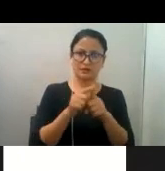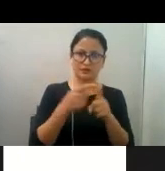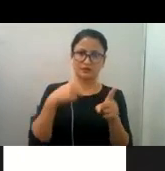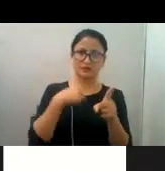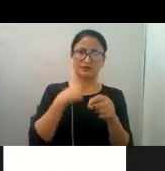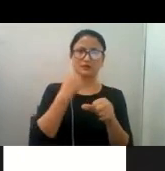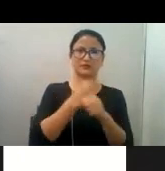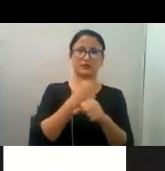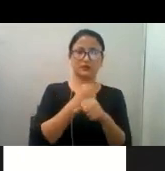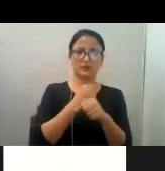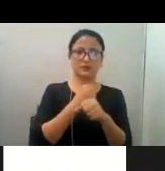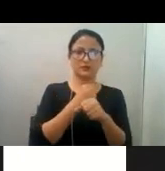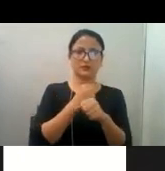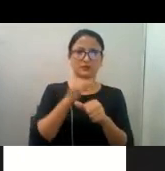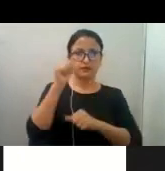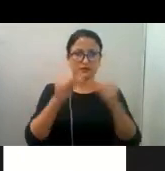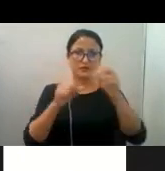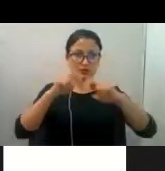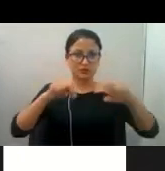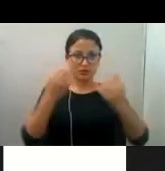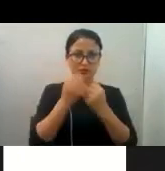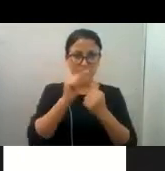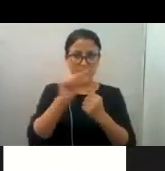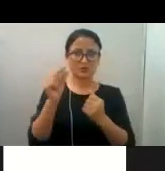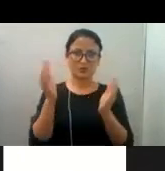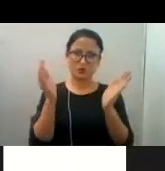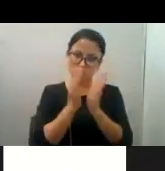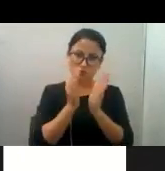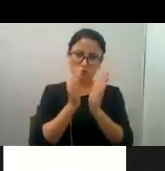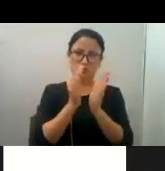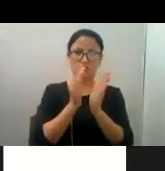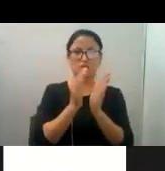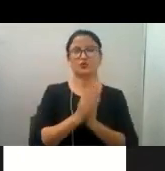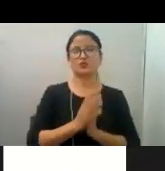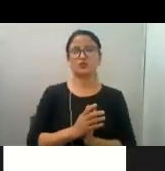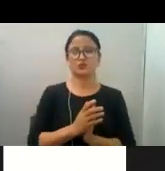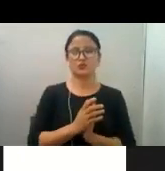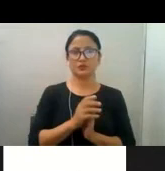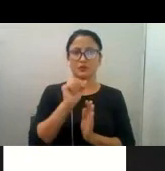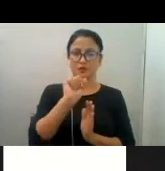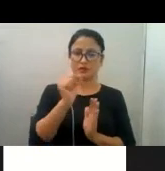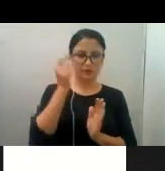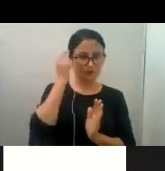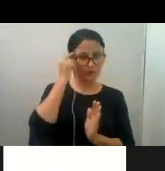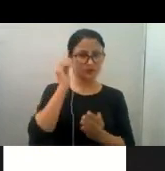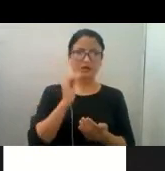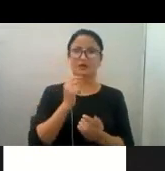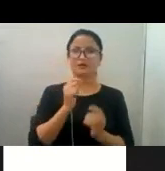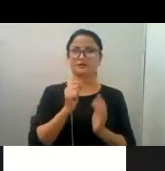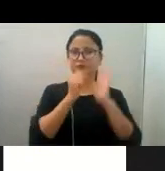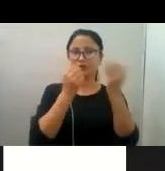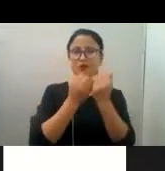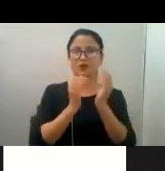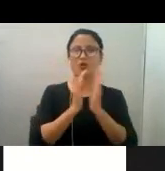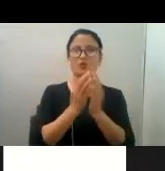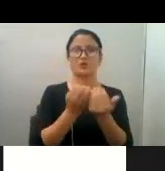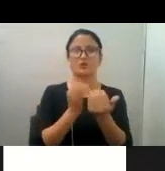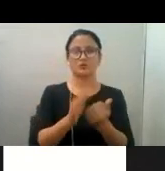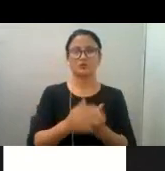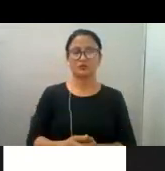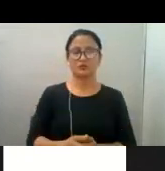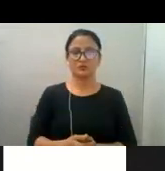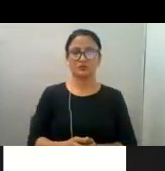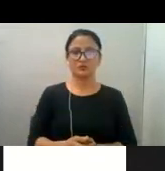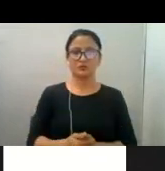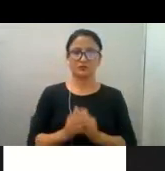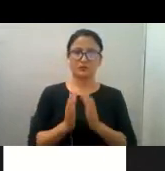हाम्रो कामको अहिले यो जुन रिसर्च गर्यौँ त्यसको बारेमा छोटोमा सठिक रूपमा यहाँको म विचार राखिदिनु हुन अनुरोध गर्छु.